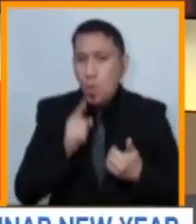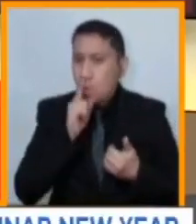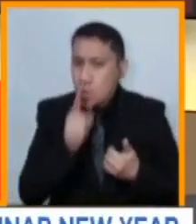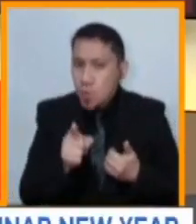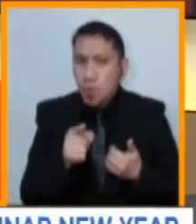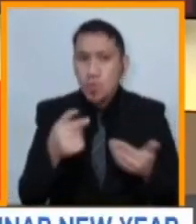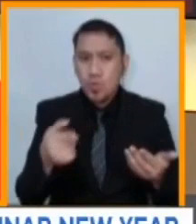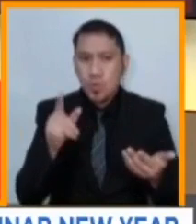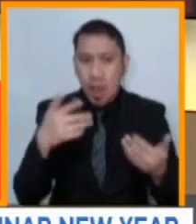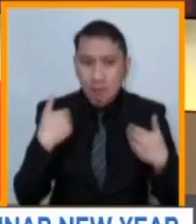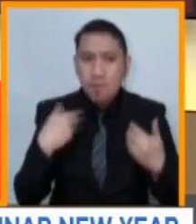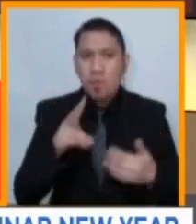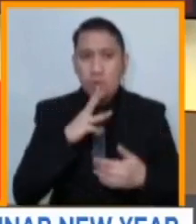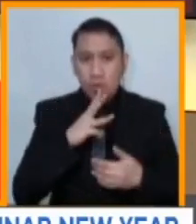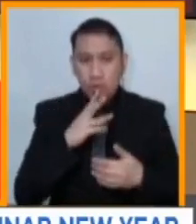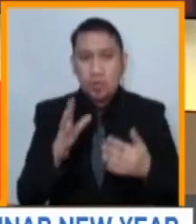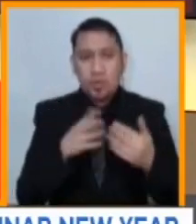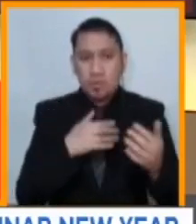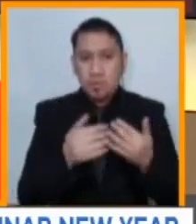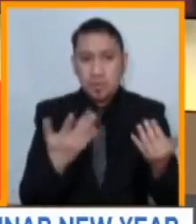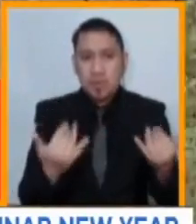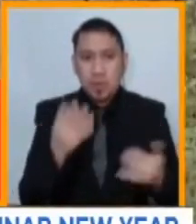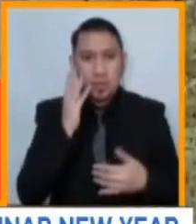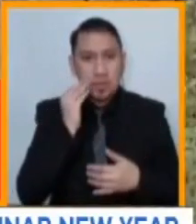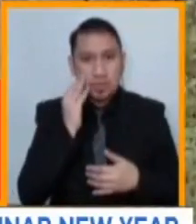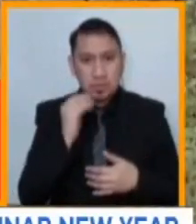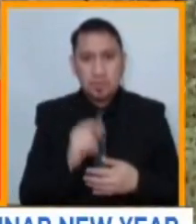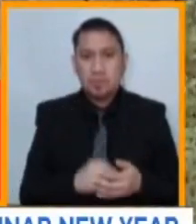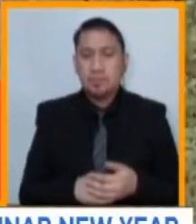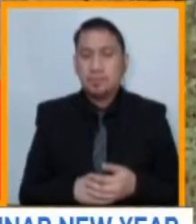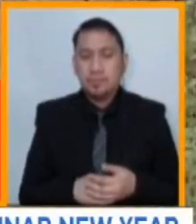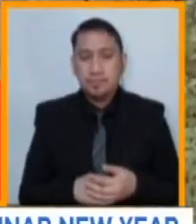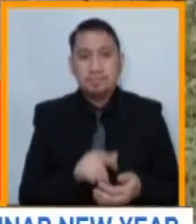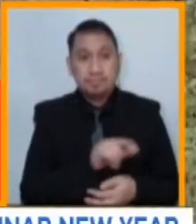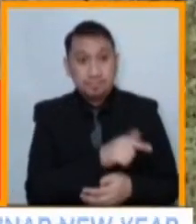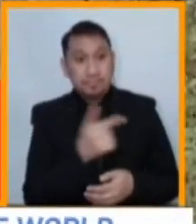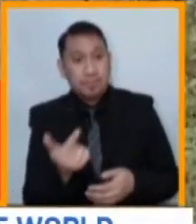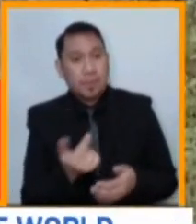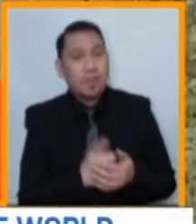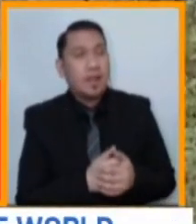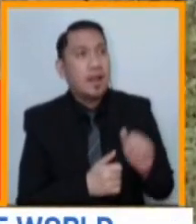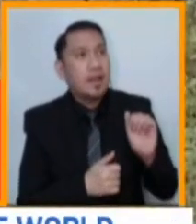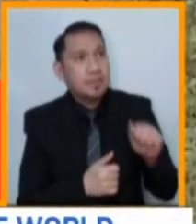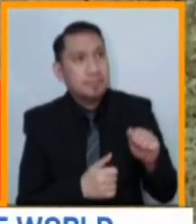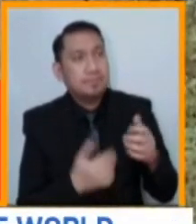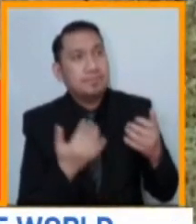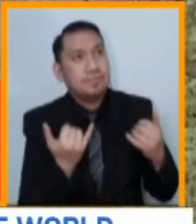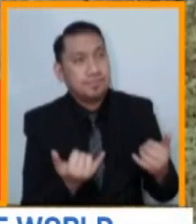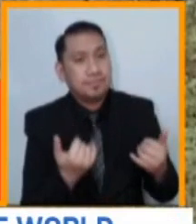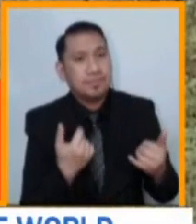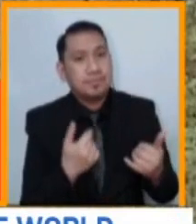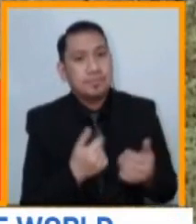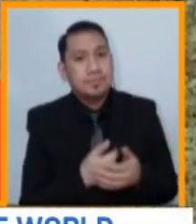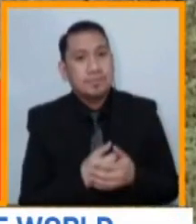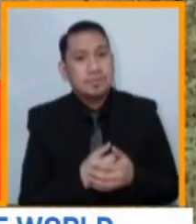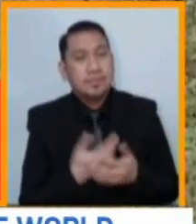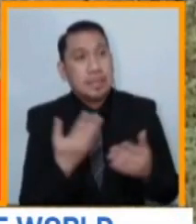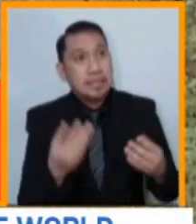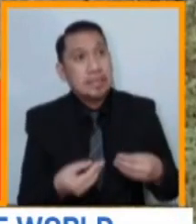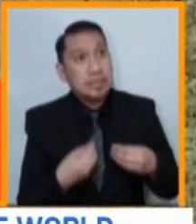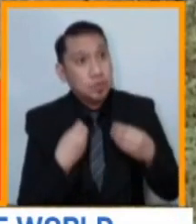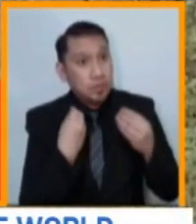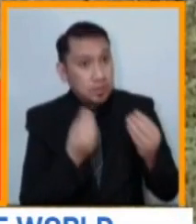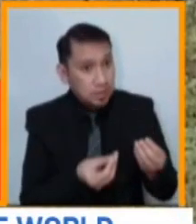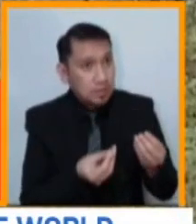pong ganitong sitwasyon, sir, nasa inyo pong ere? Opo. Sorry po, no? Gusto nating bigyan ng abiso